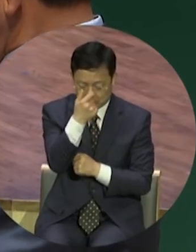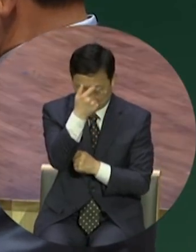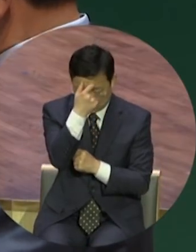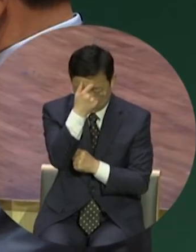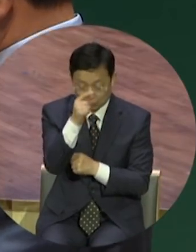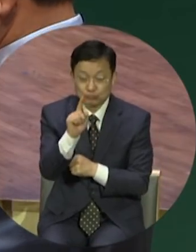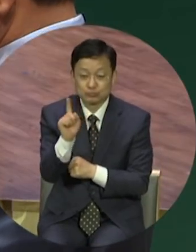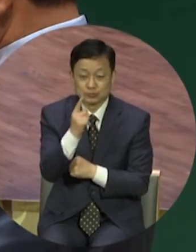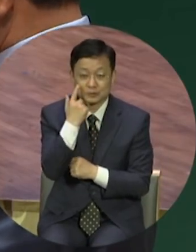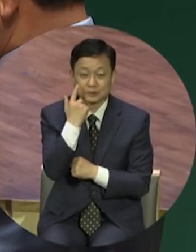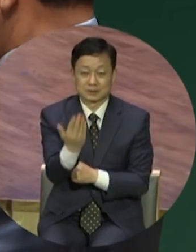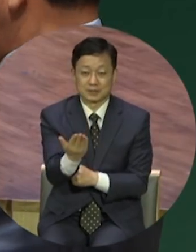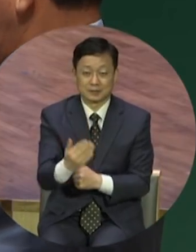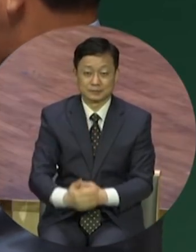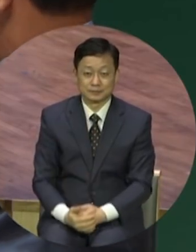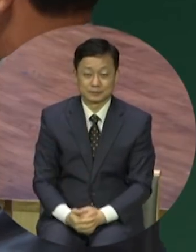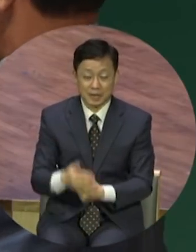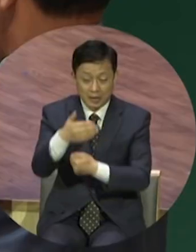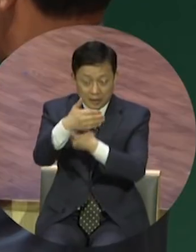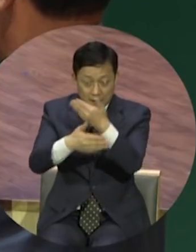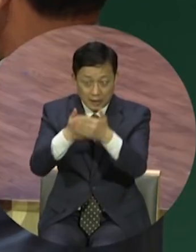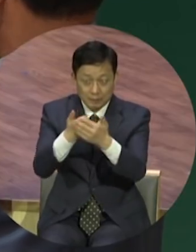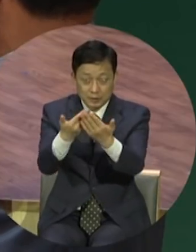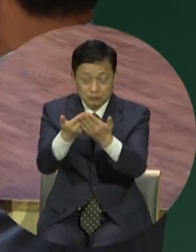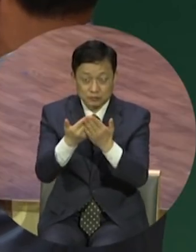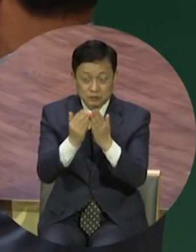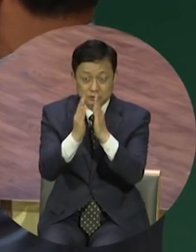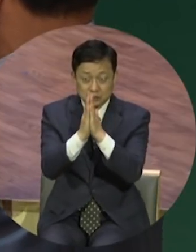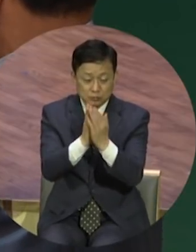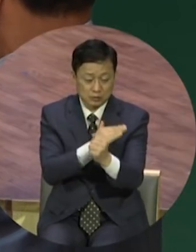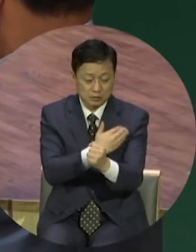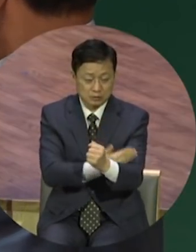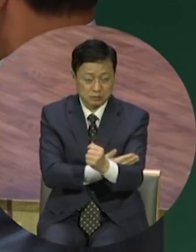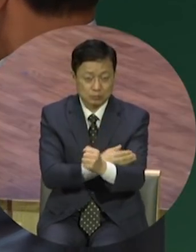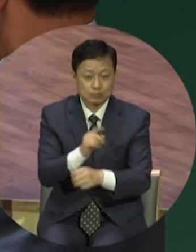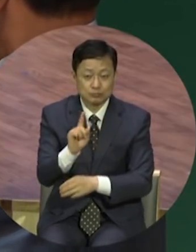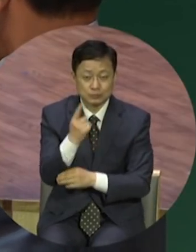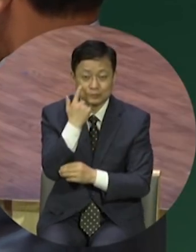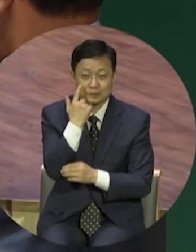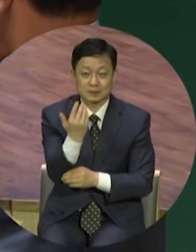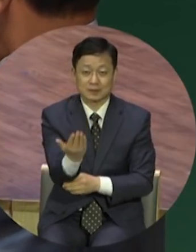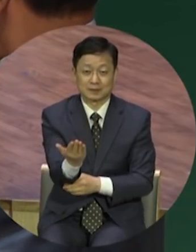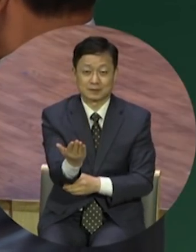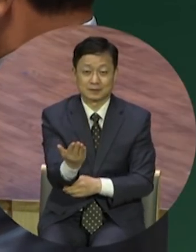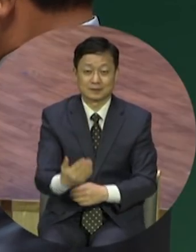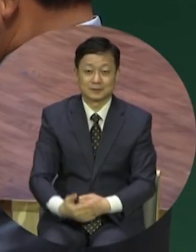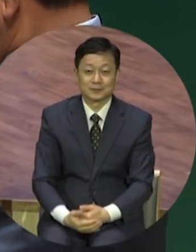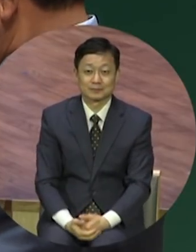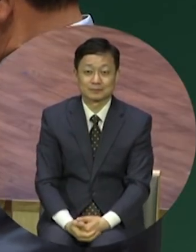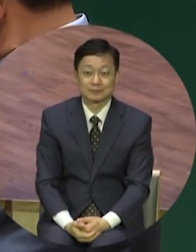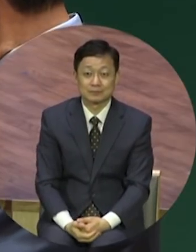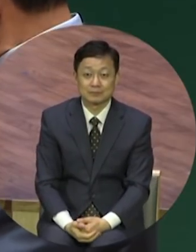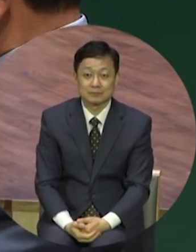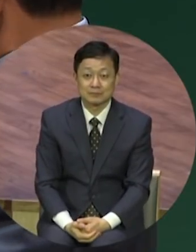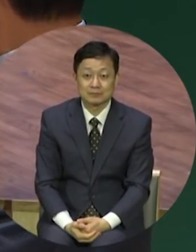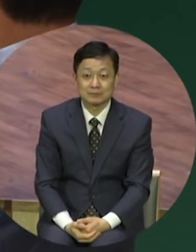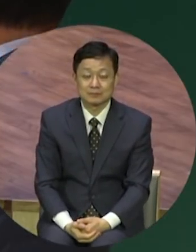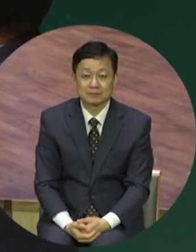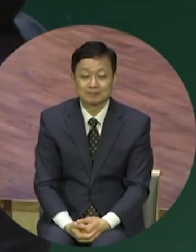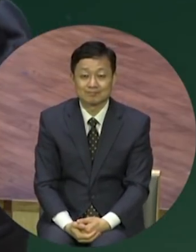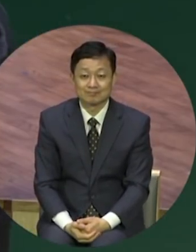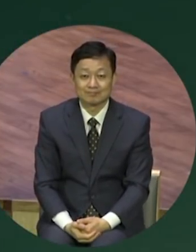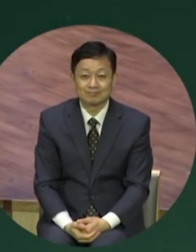내가 하나님 능력 겪는 이 기도가 뭐냐? And what is this power that enables me to enjoy the power of God? 정말로